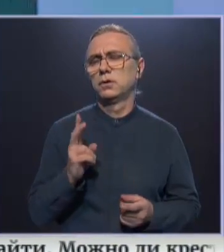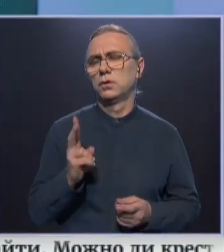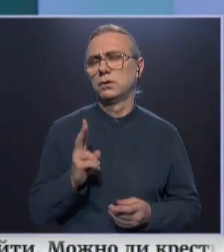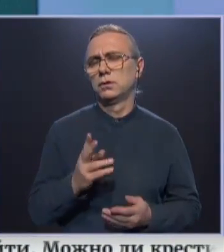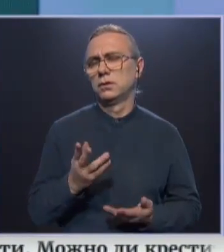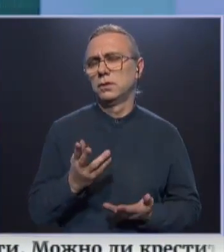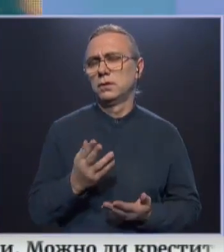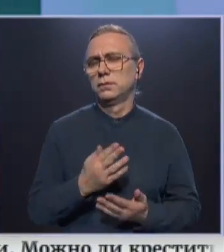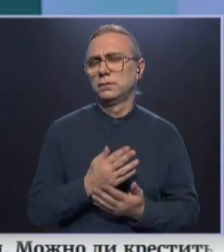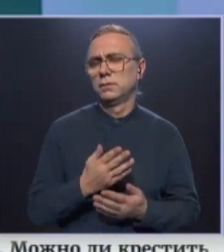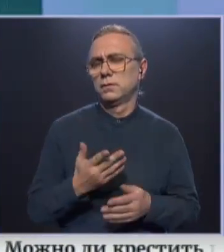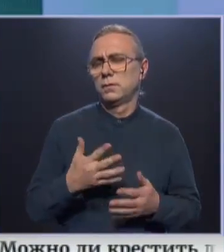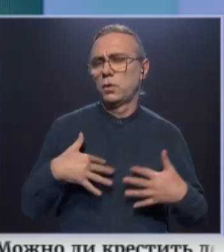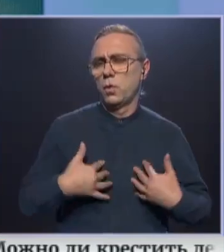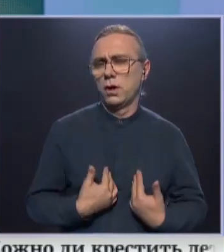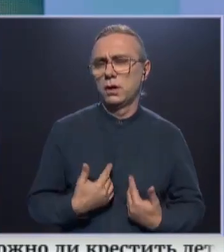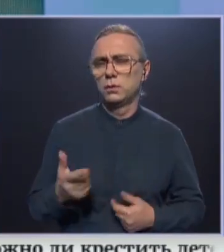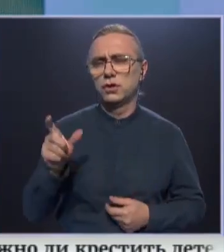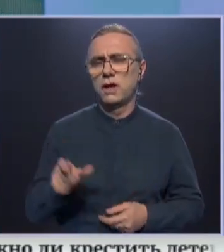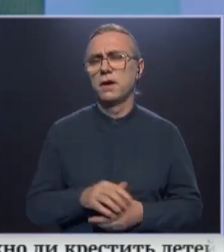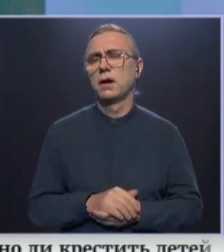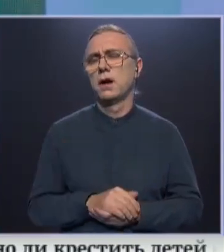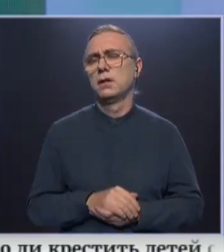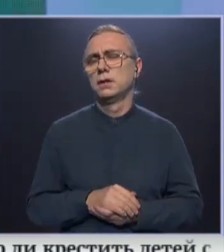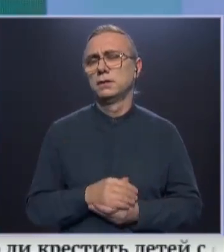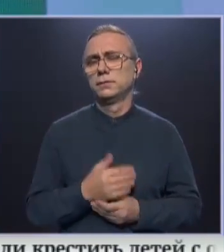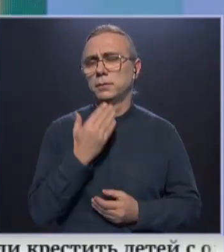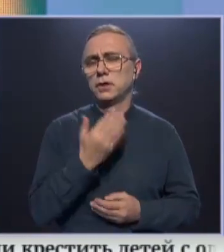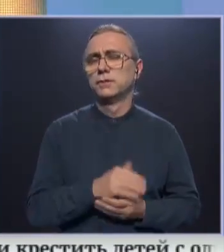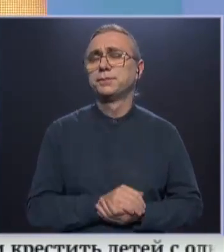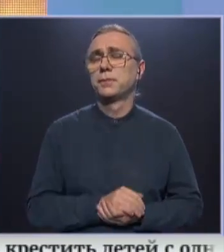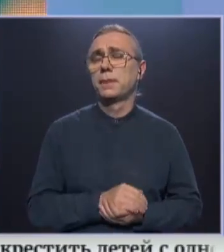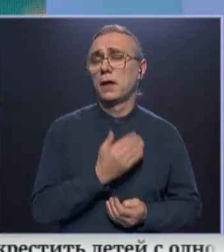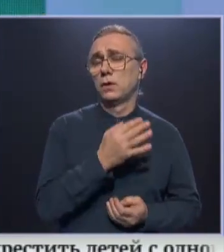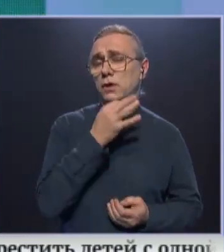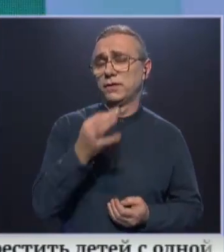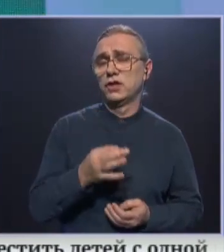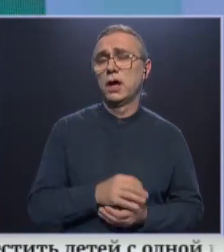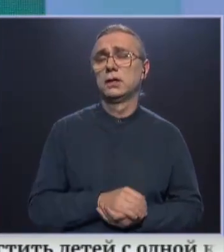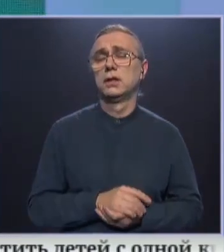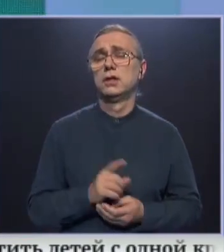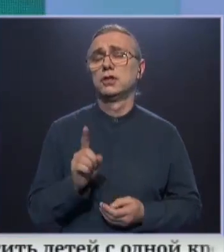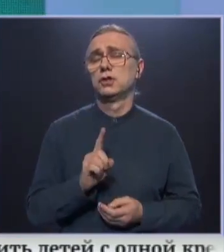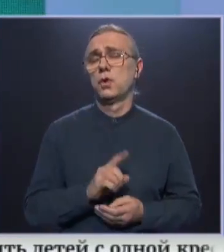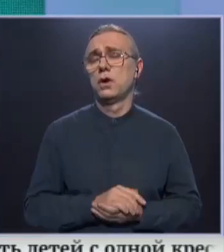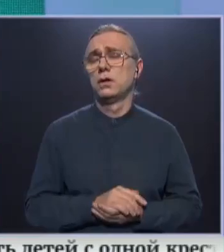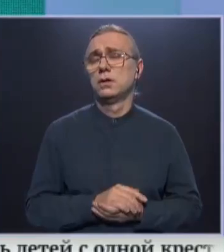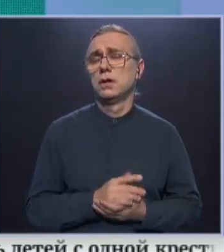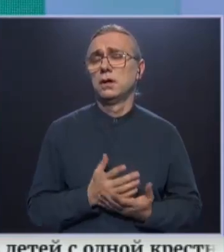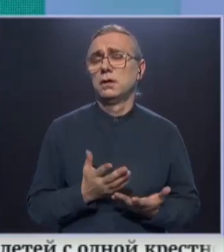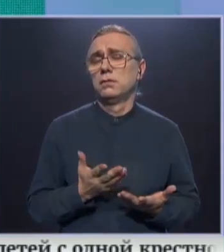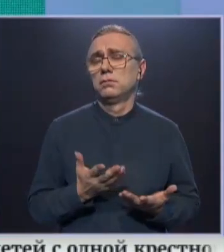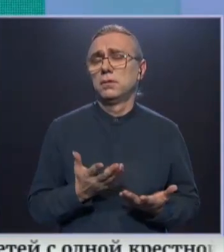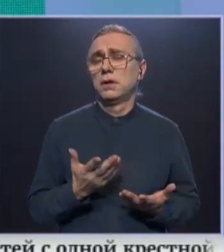И действительно, есть ряд случаев, когда просто не пережив подобного, трудно